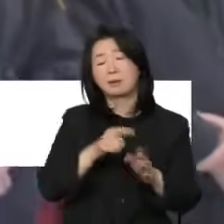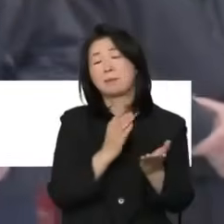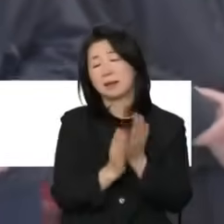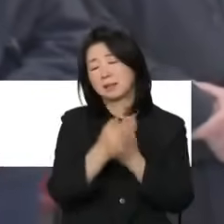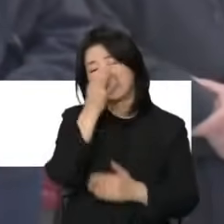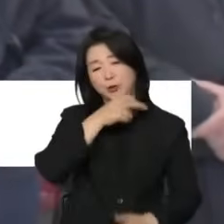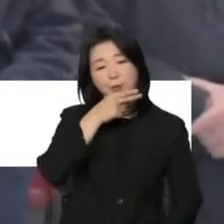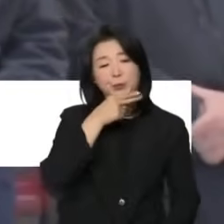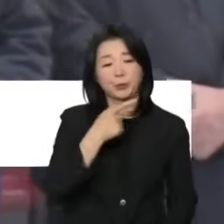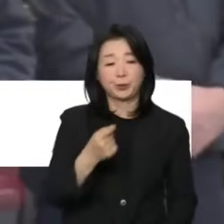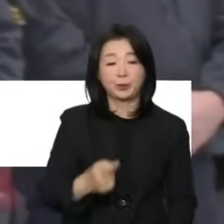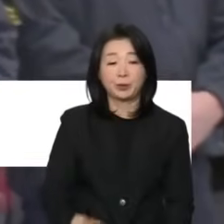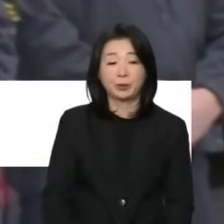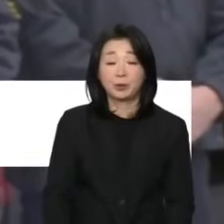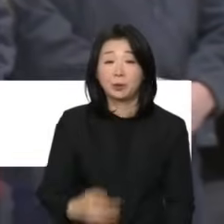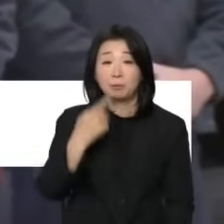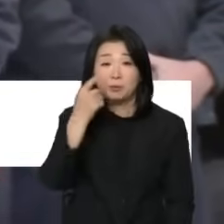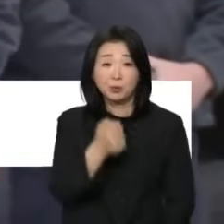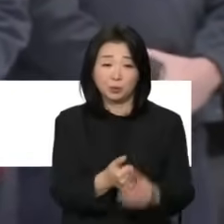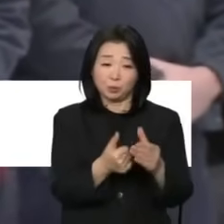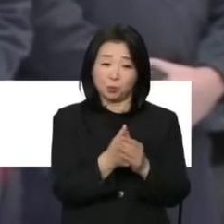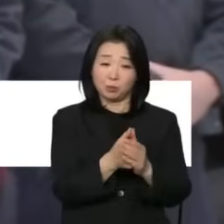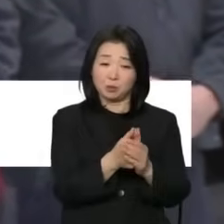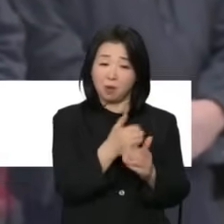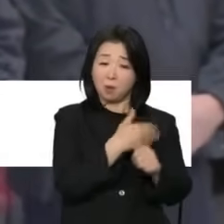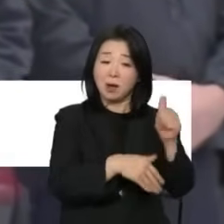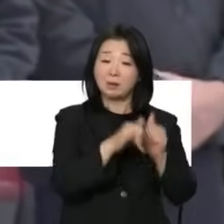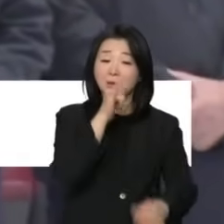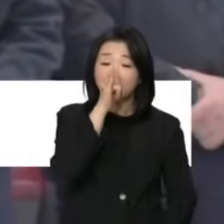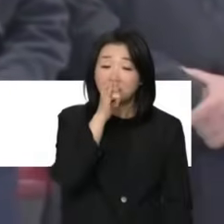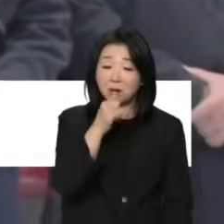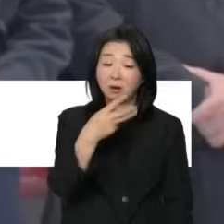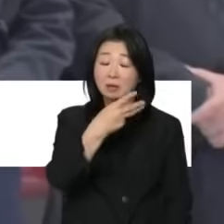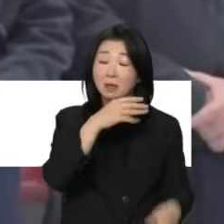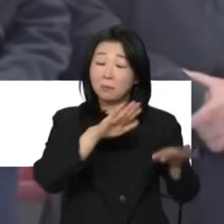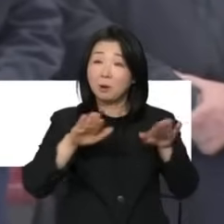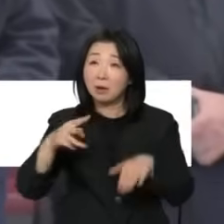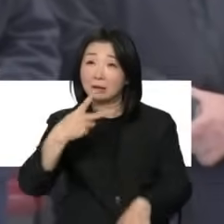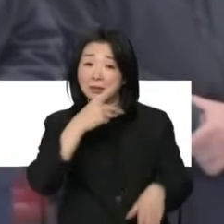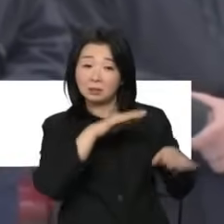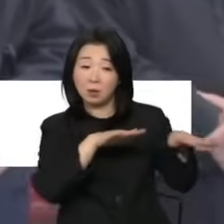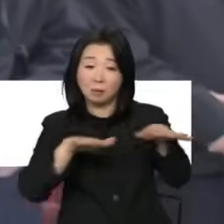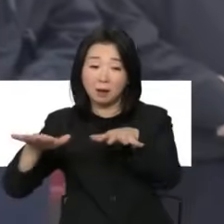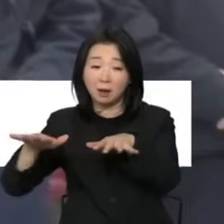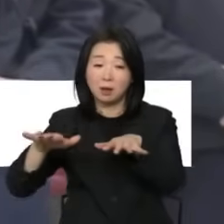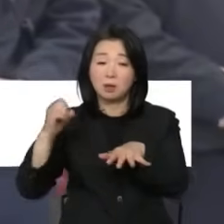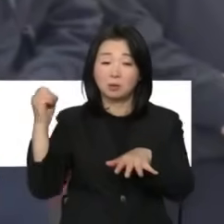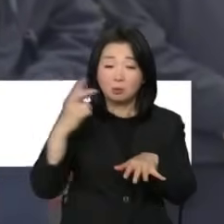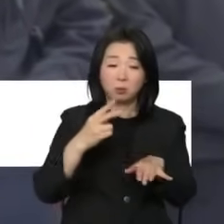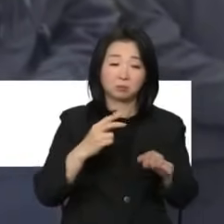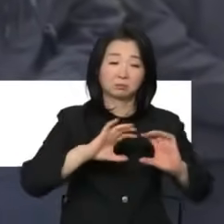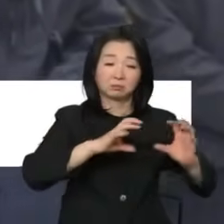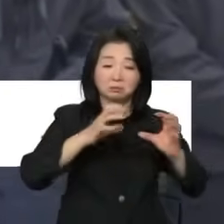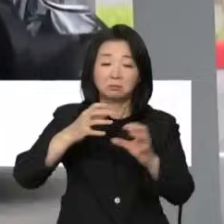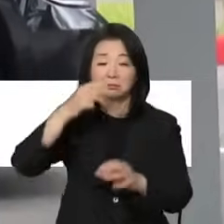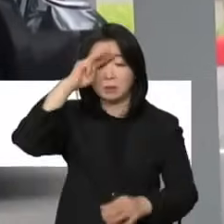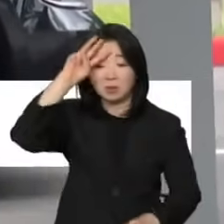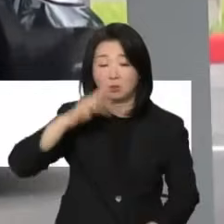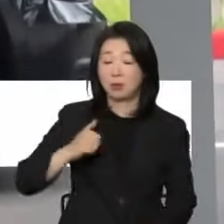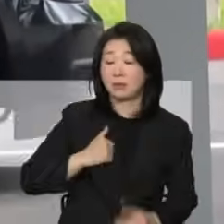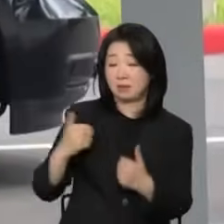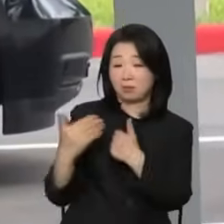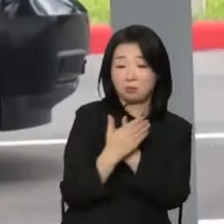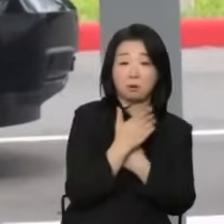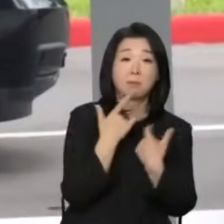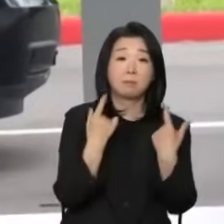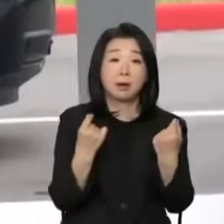unusual situation in America. We're surrounded by the Pacific Ocean, the Atlantic Ocean, and two allies, Mexico and Canada.